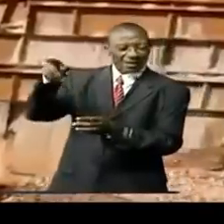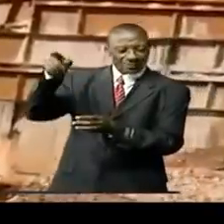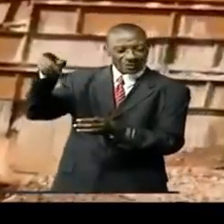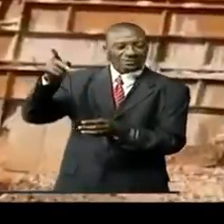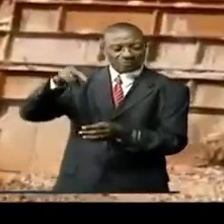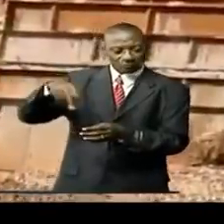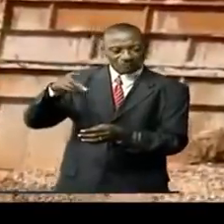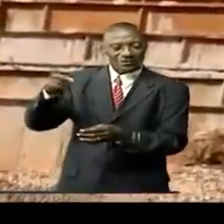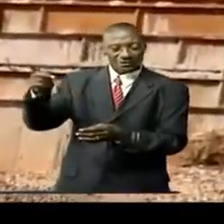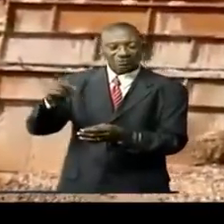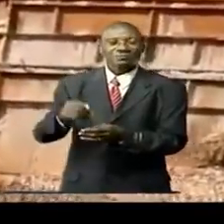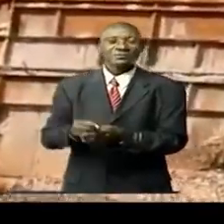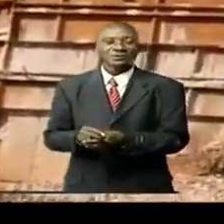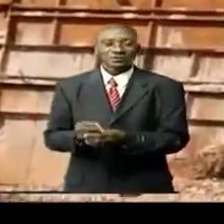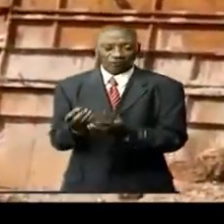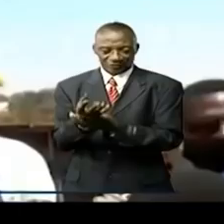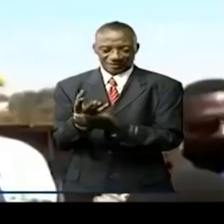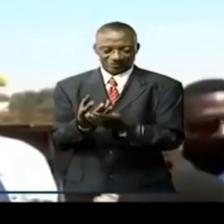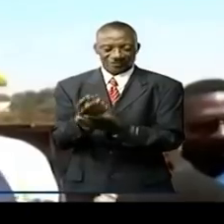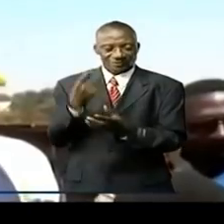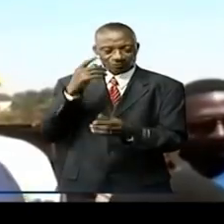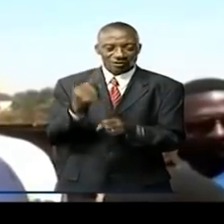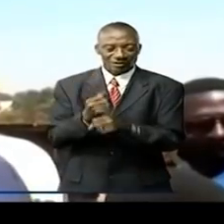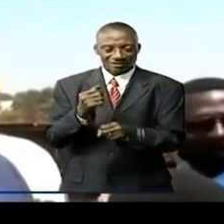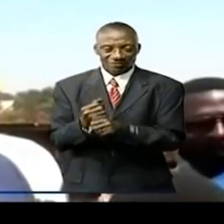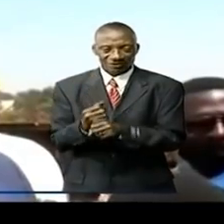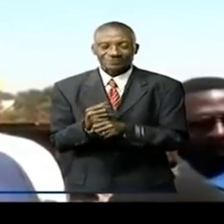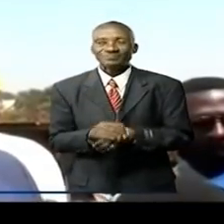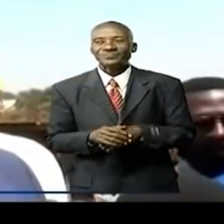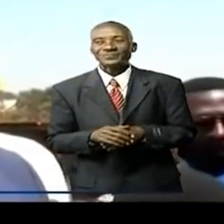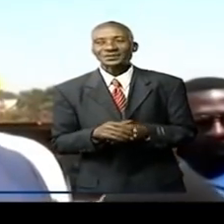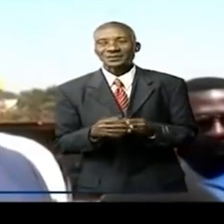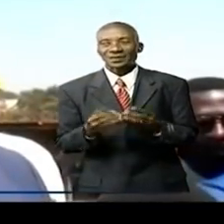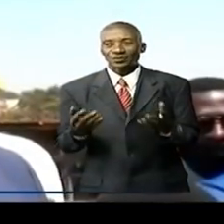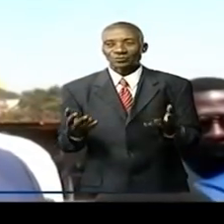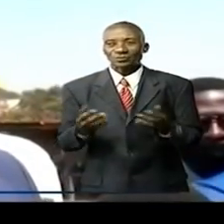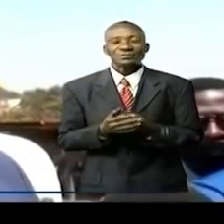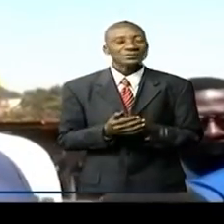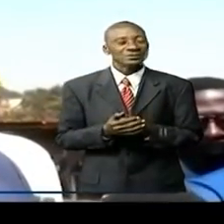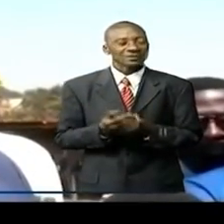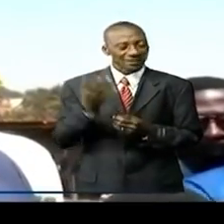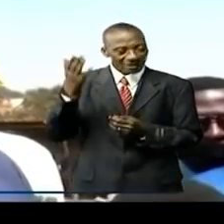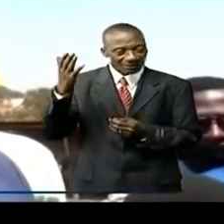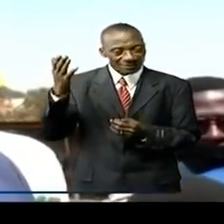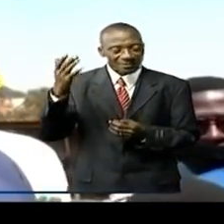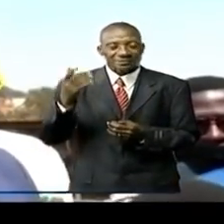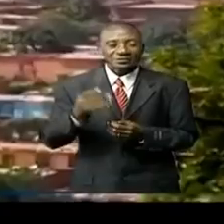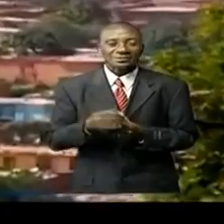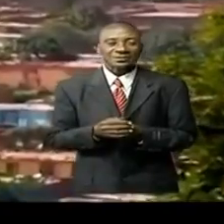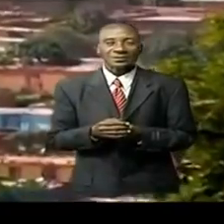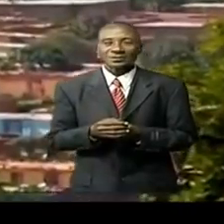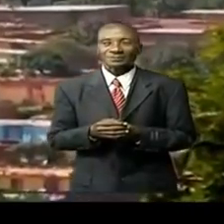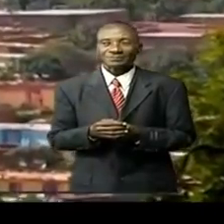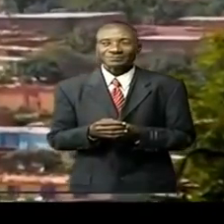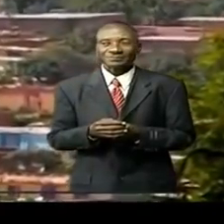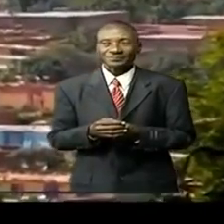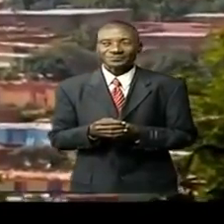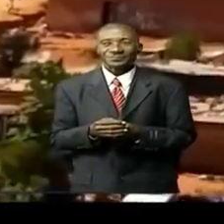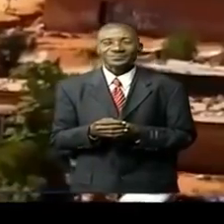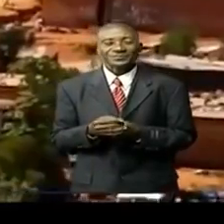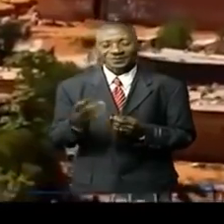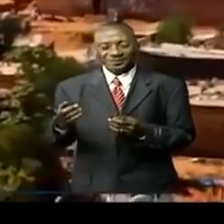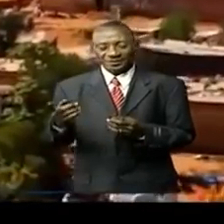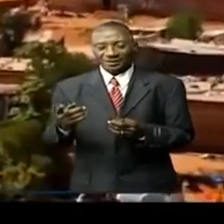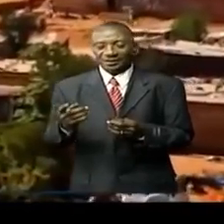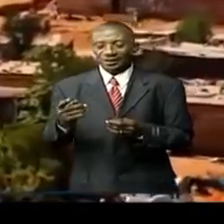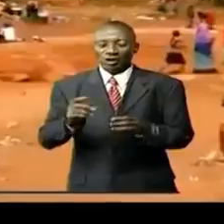l'esprit managérial du bourgmestre de cette municipalité, Deogracias Kalubunda, va relier Dilala à la commune voisine